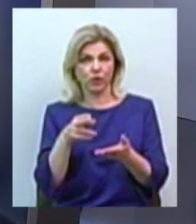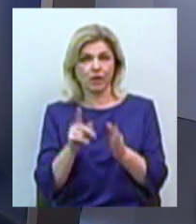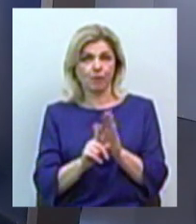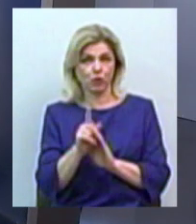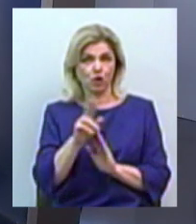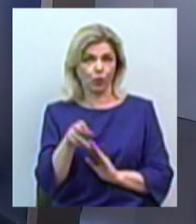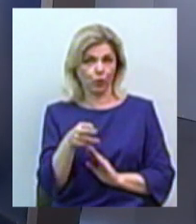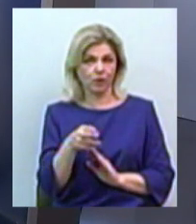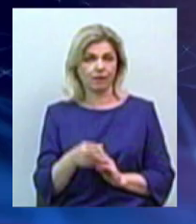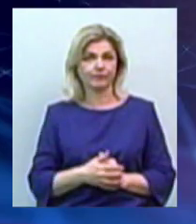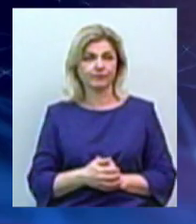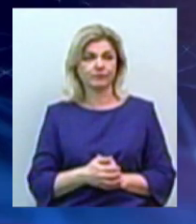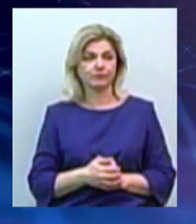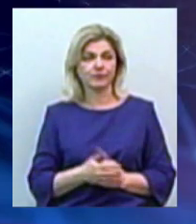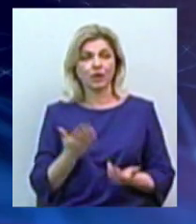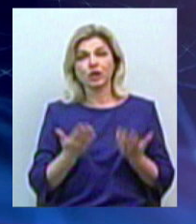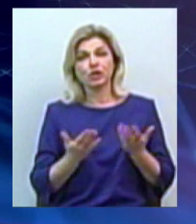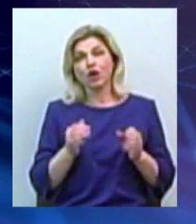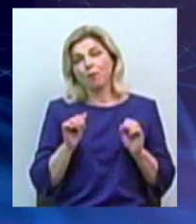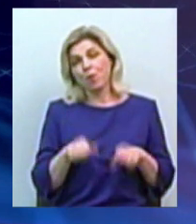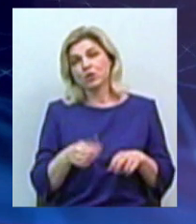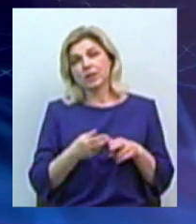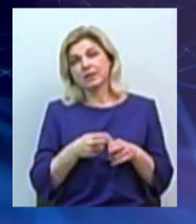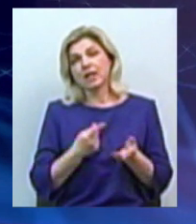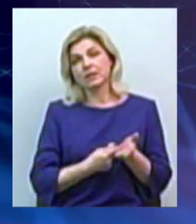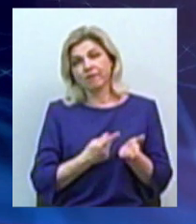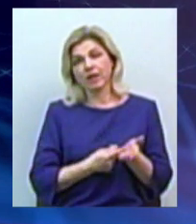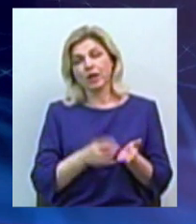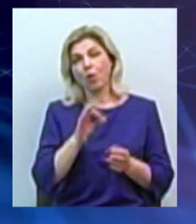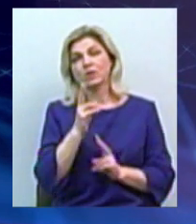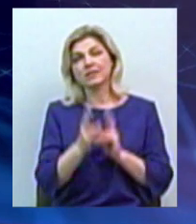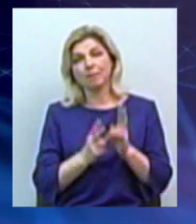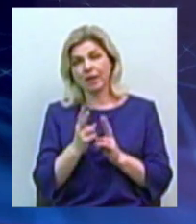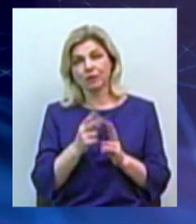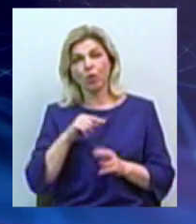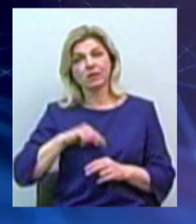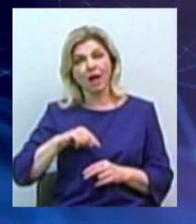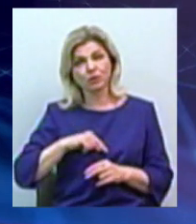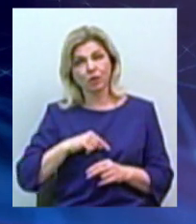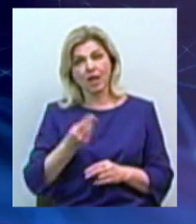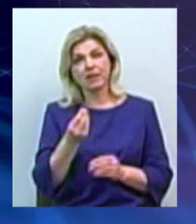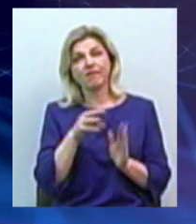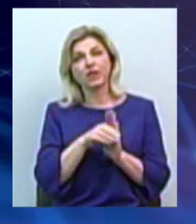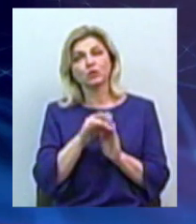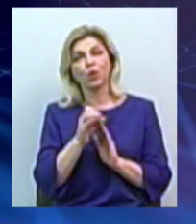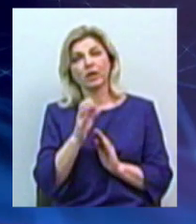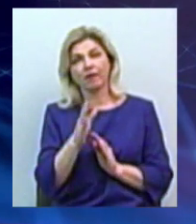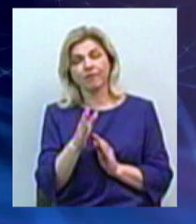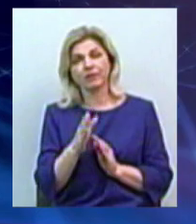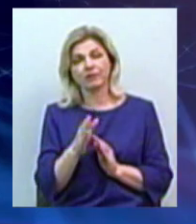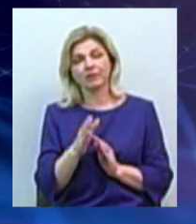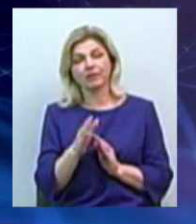початку грудня. Чи може це свідчити про зміну якусь настрою ну, інвесторів? Як, про зміну інвестиційного клімату